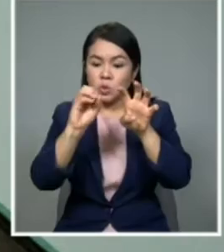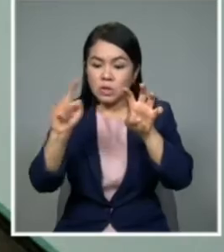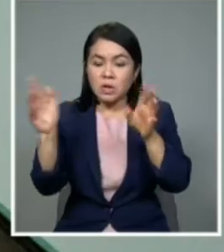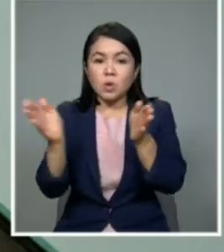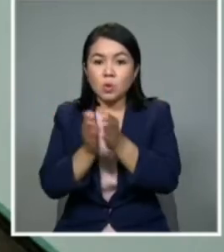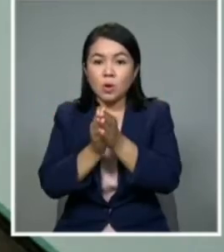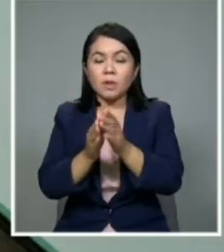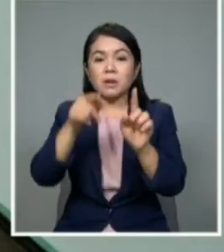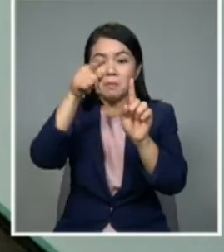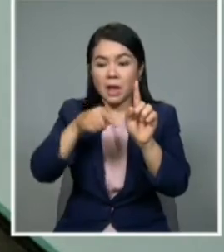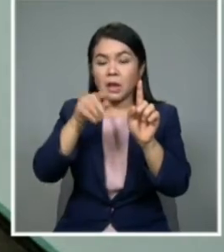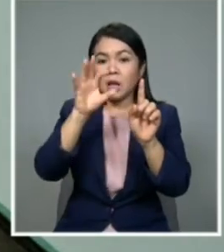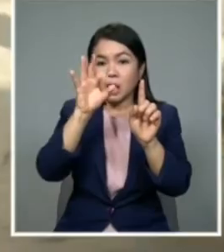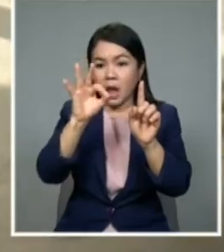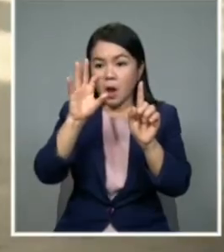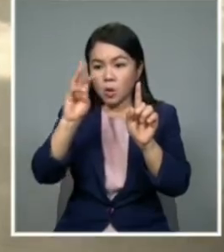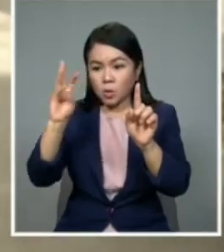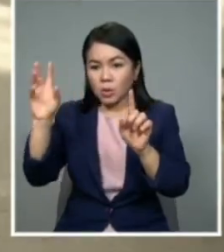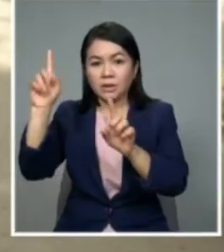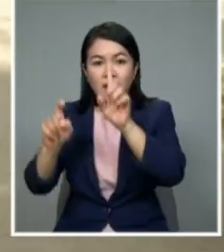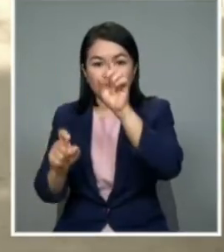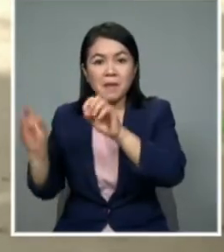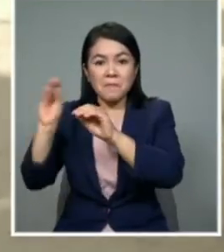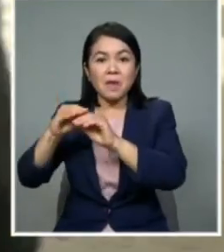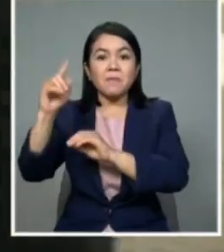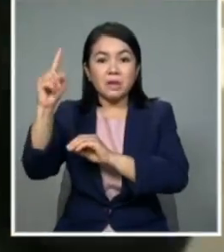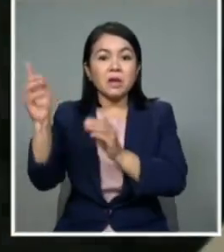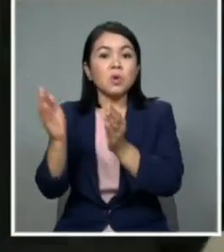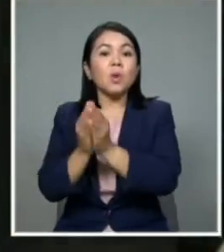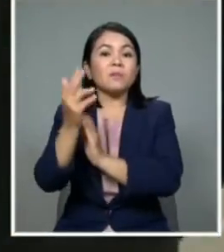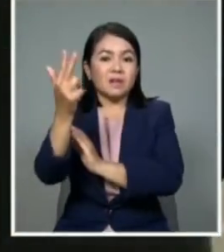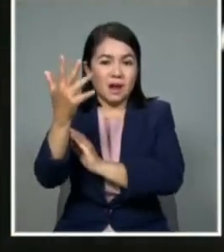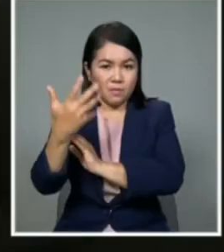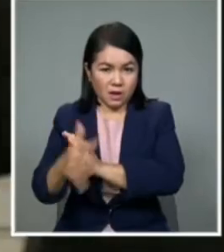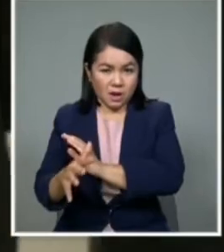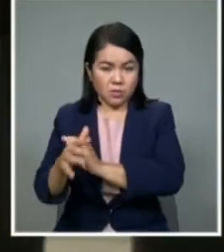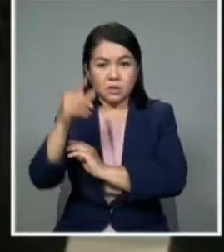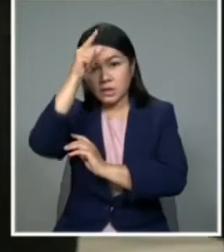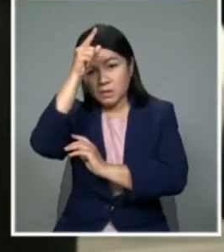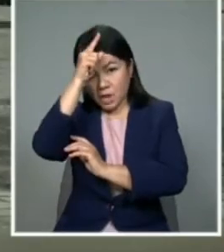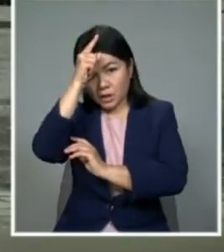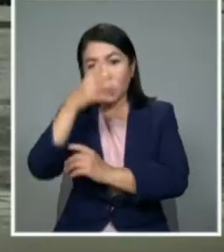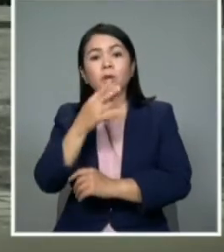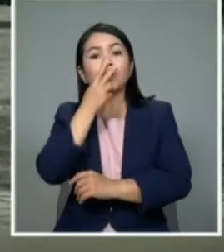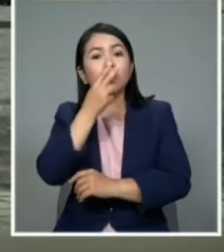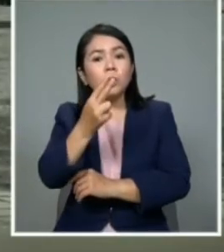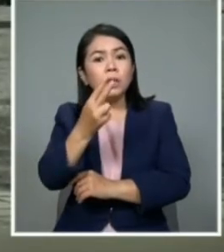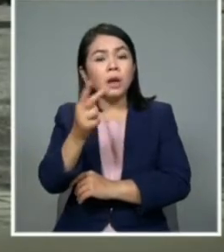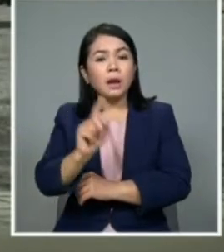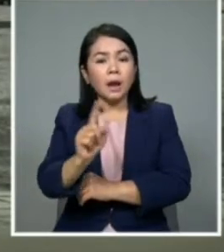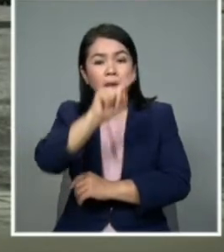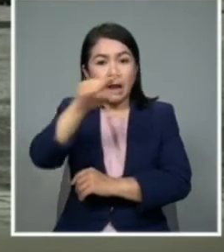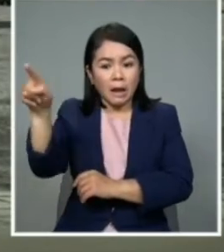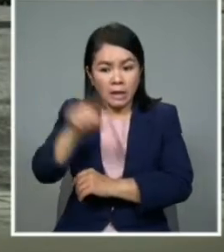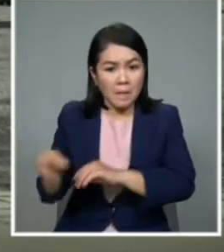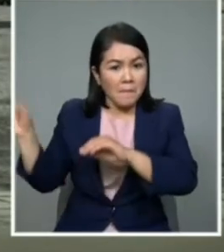ที่ 1,966 คนผู้เสียชีวิตเพิ่ม1คนรวมเป็น3คนค่ะส่วนอังกฤษพบผู้ติดเชื้อราย